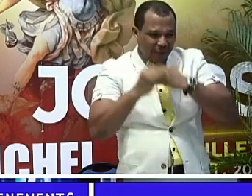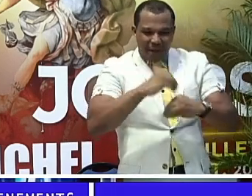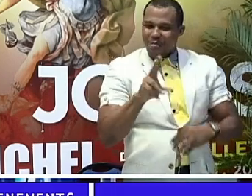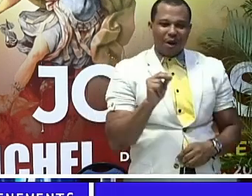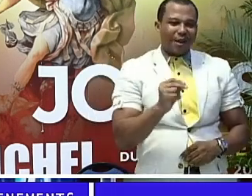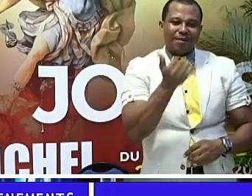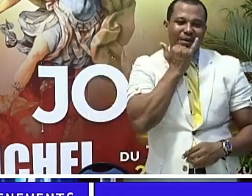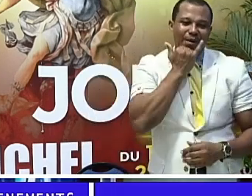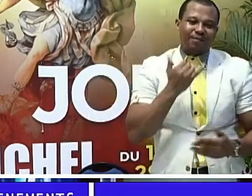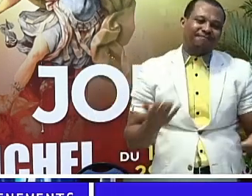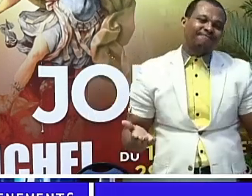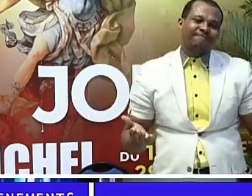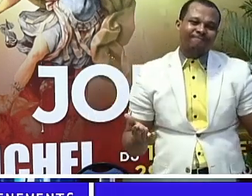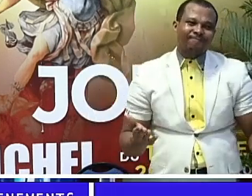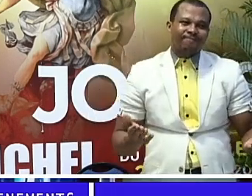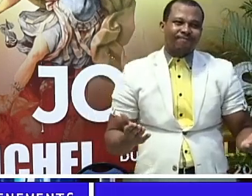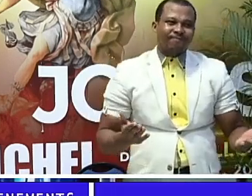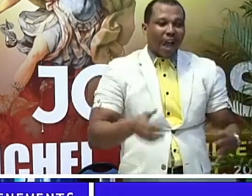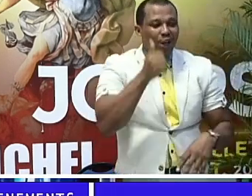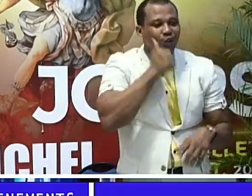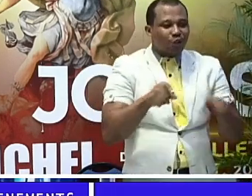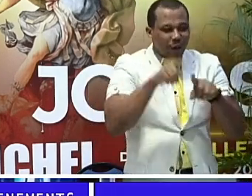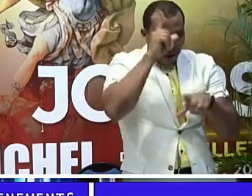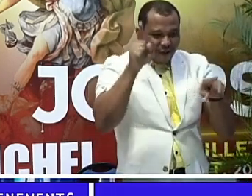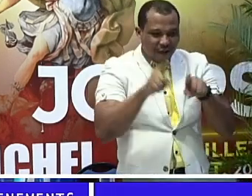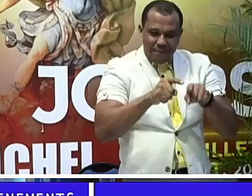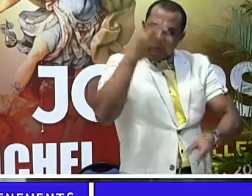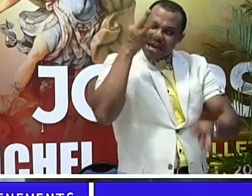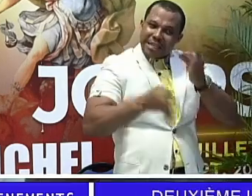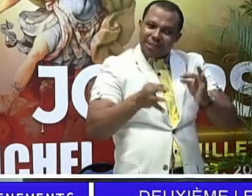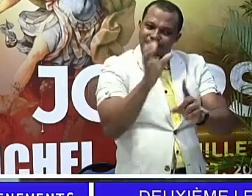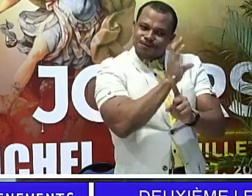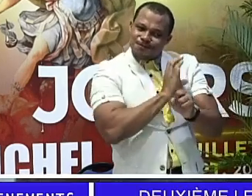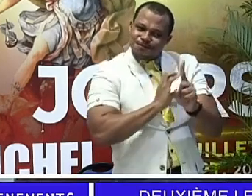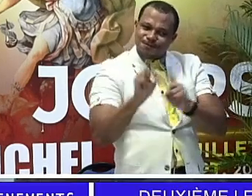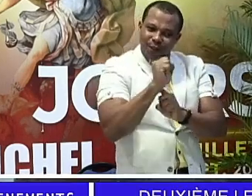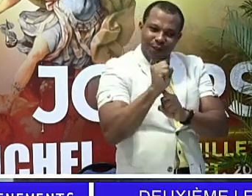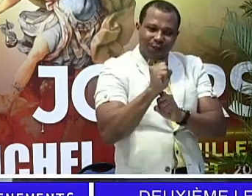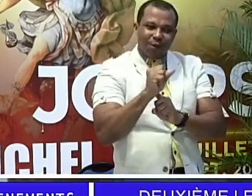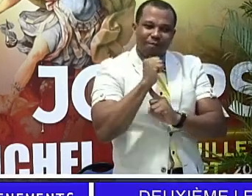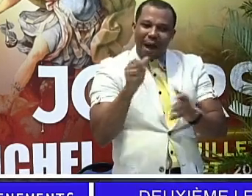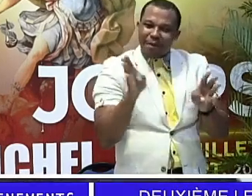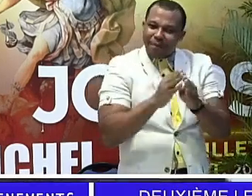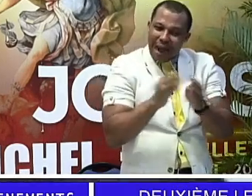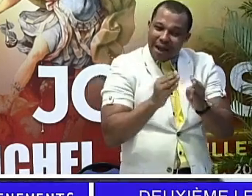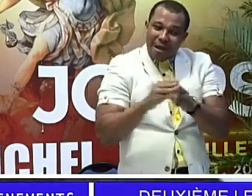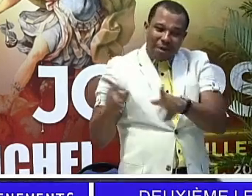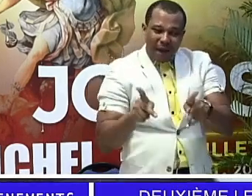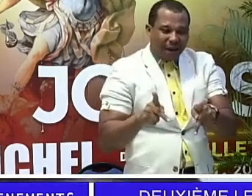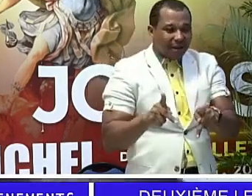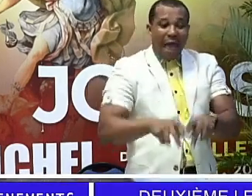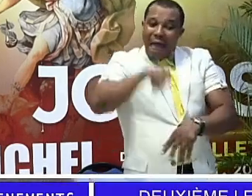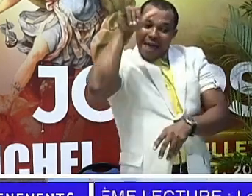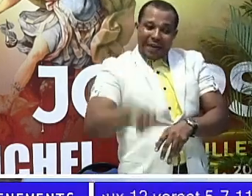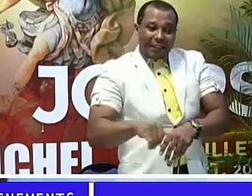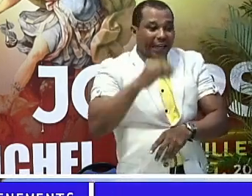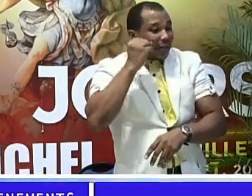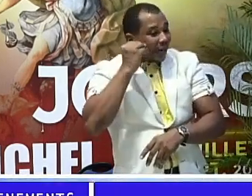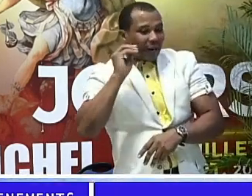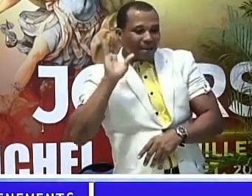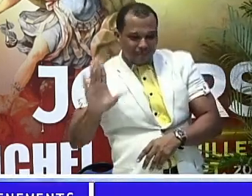sans scrupule. Donc, ou maksom yo, si condition pa réuni, pa lage kon nou nan l'autre pays moun pou nan l'fè,